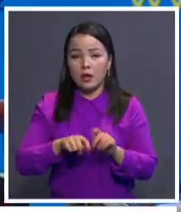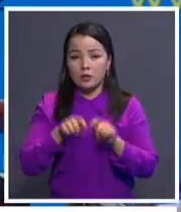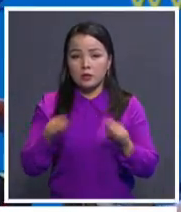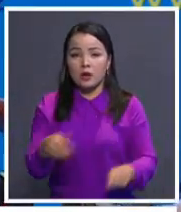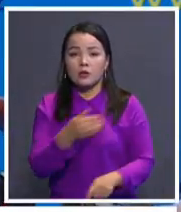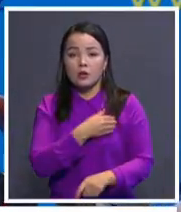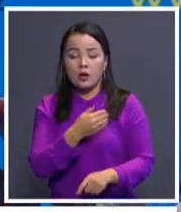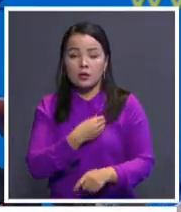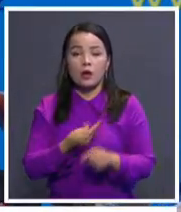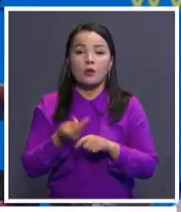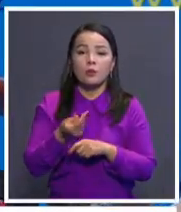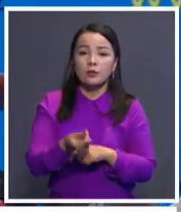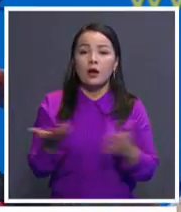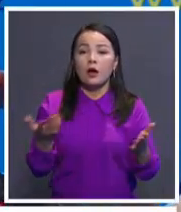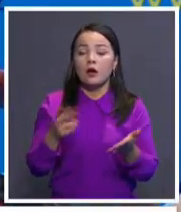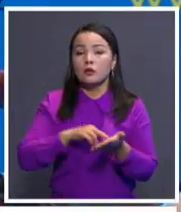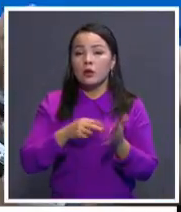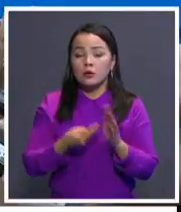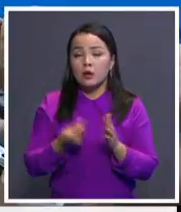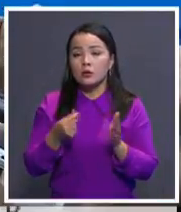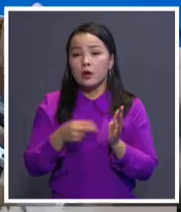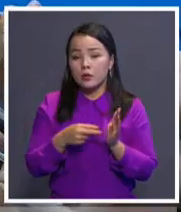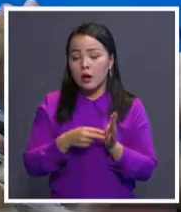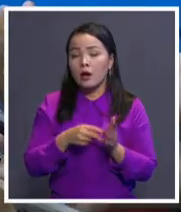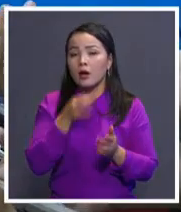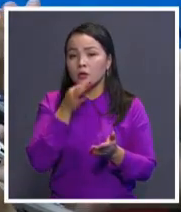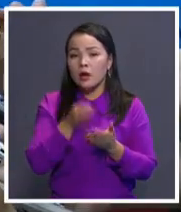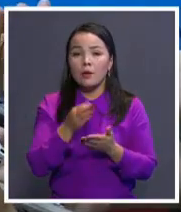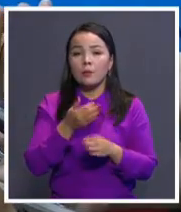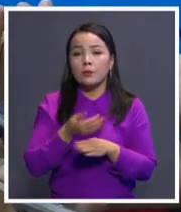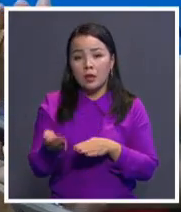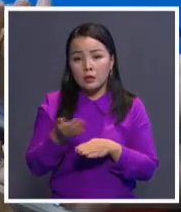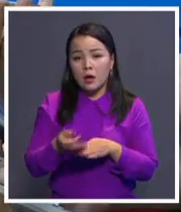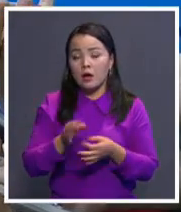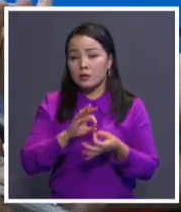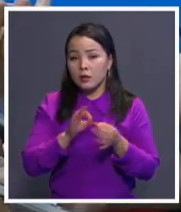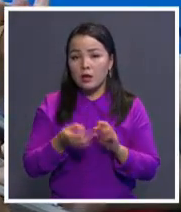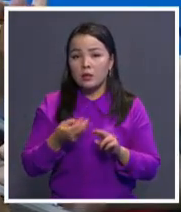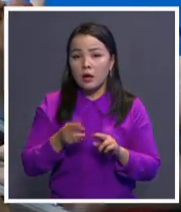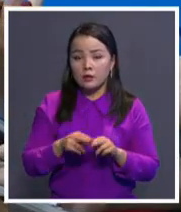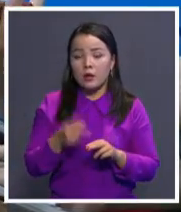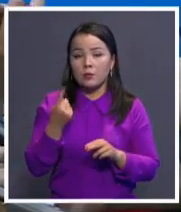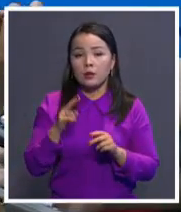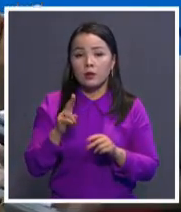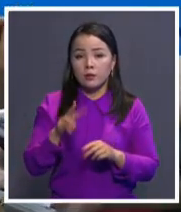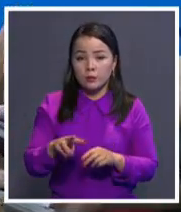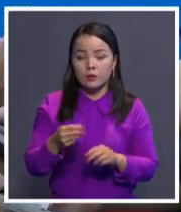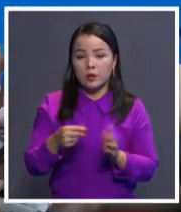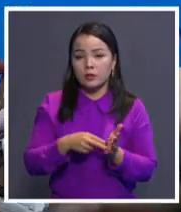ортасында қанша төлейміз, ақысы солай болады. Жеңіл автокөлікке 1 километр 1 теңге.